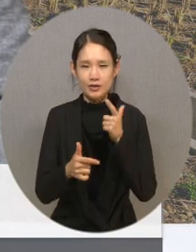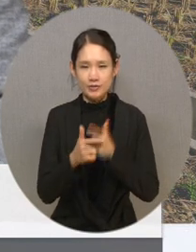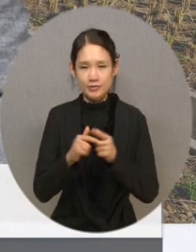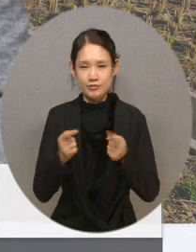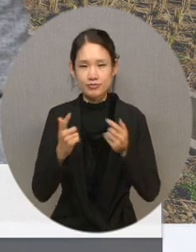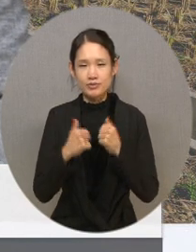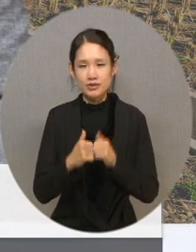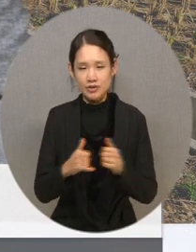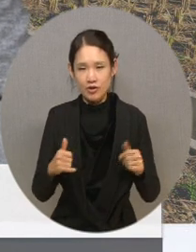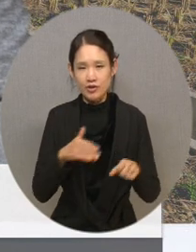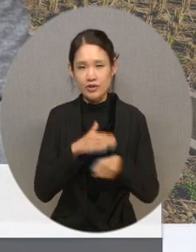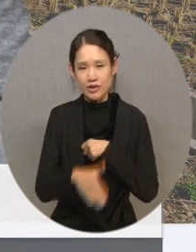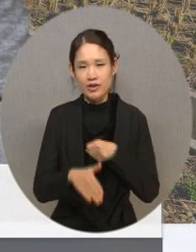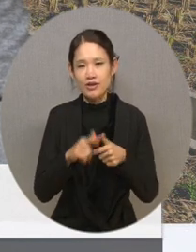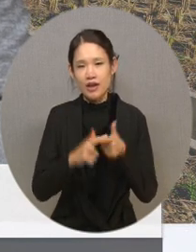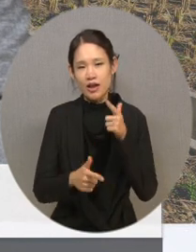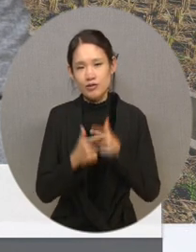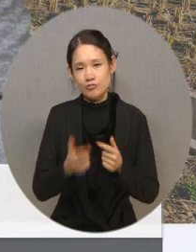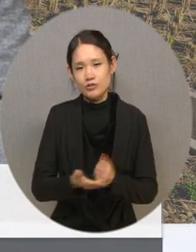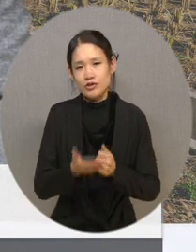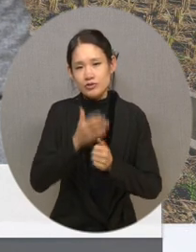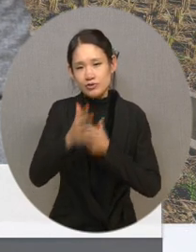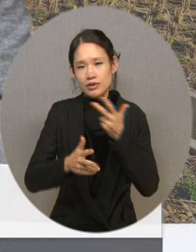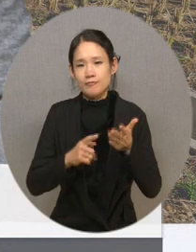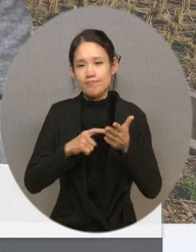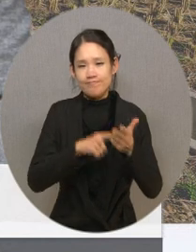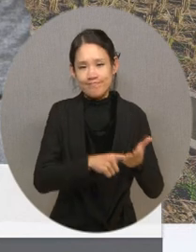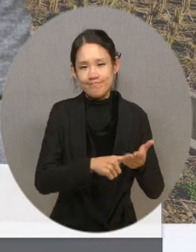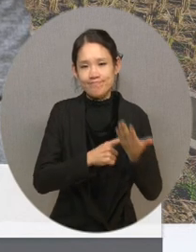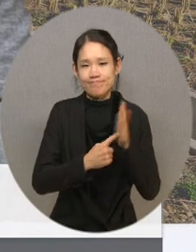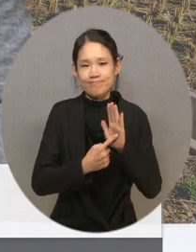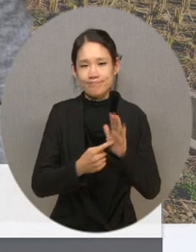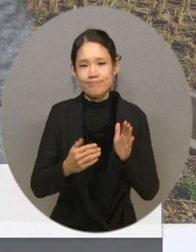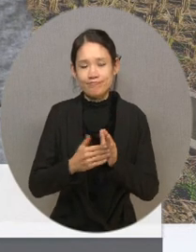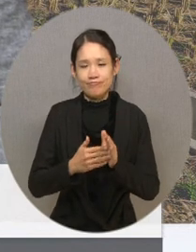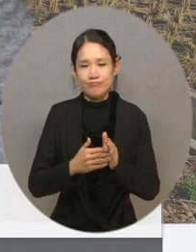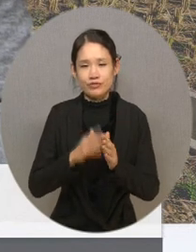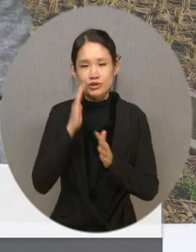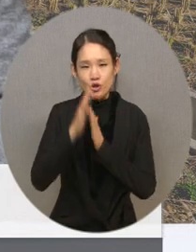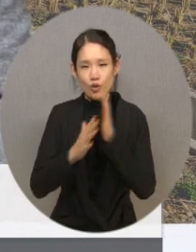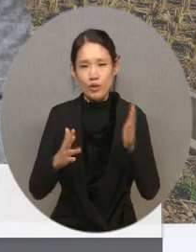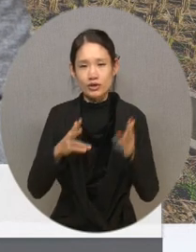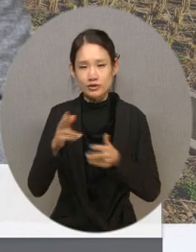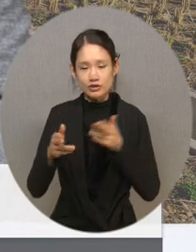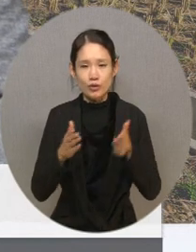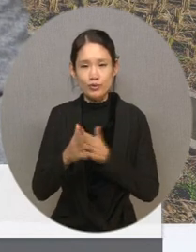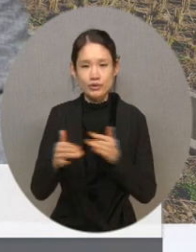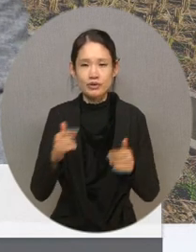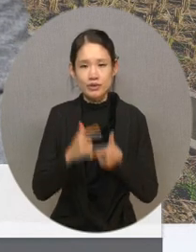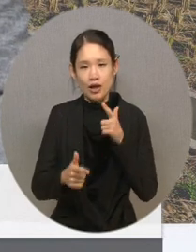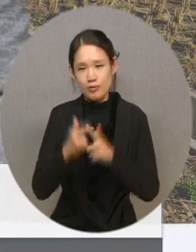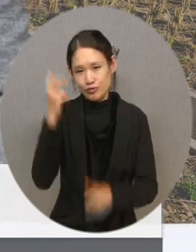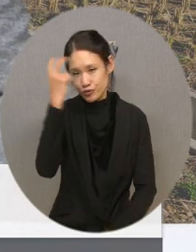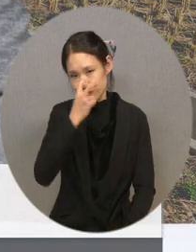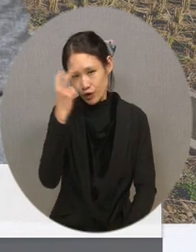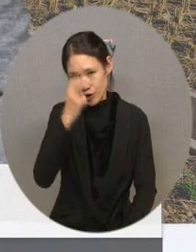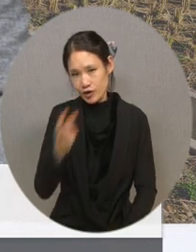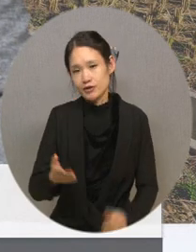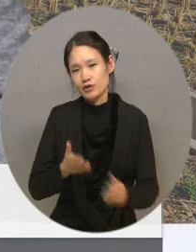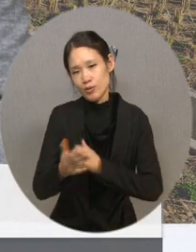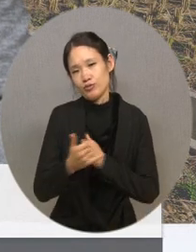나무 가꾸기 사업을 추진한다고 밝혔습니다. 정원 전문가 등 나무 관리 전문 인력을